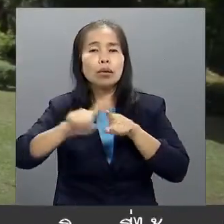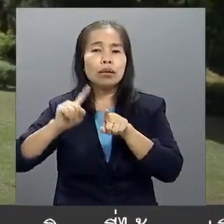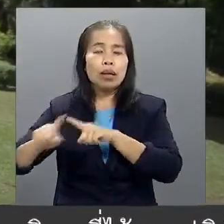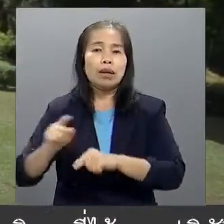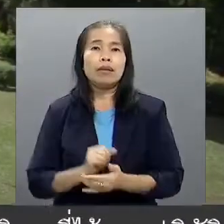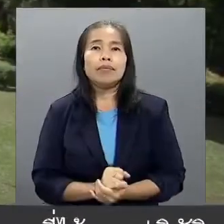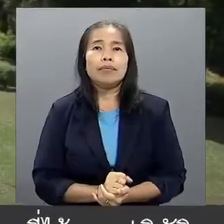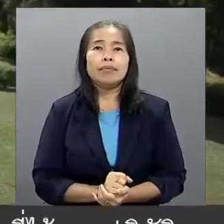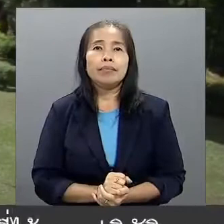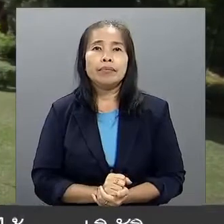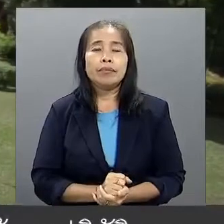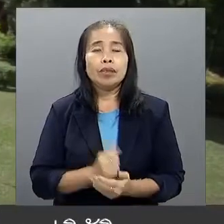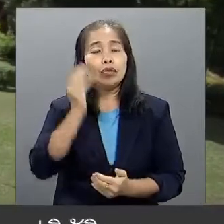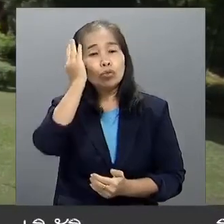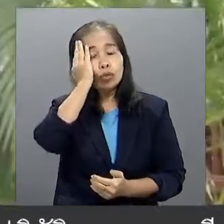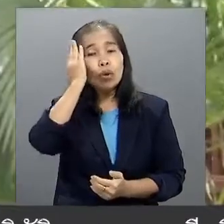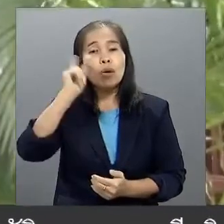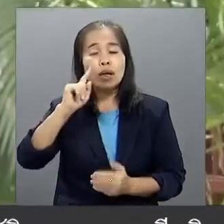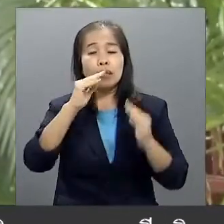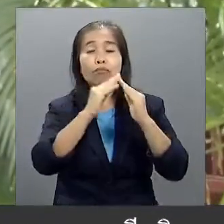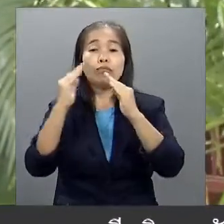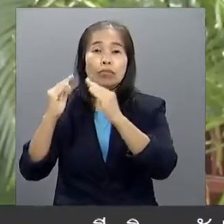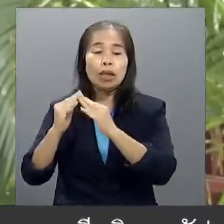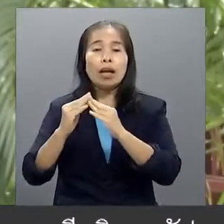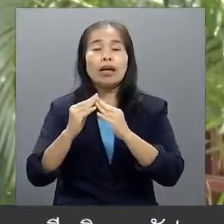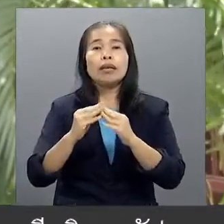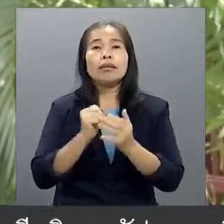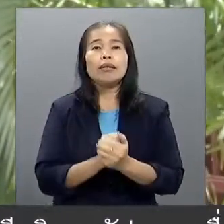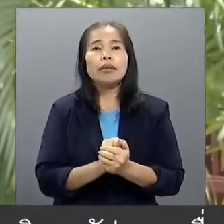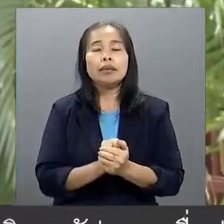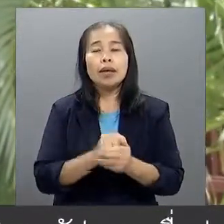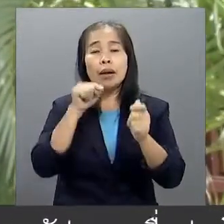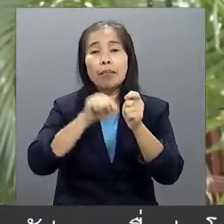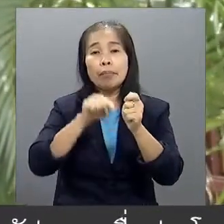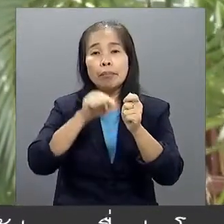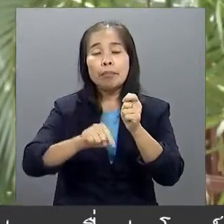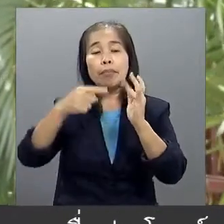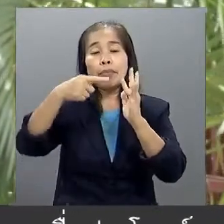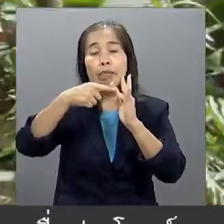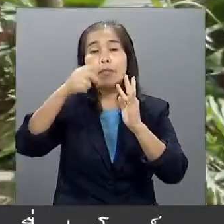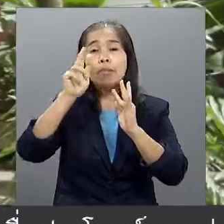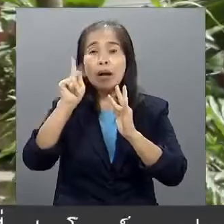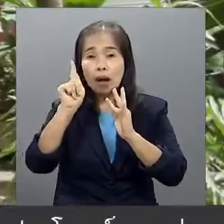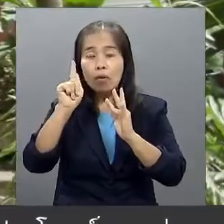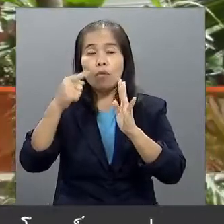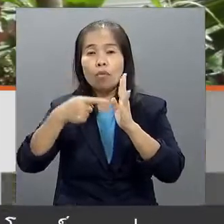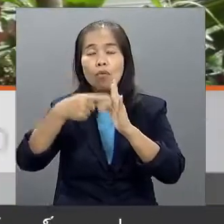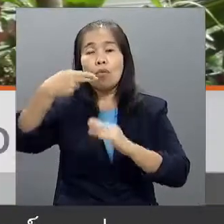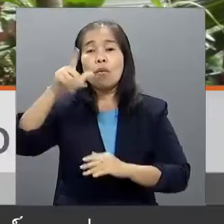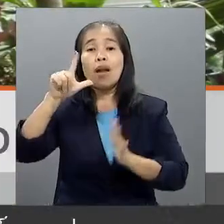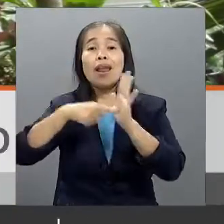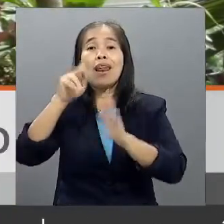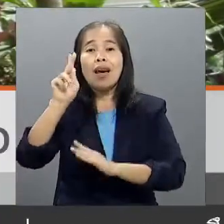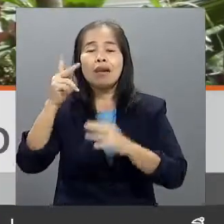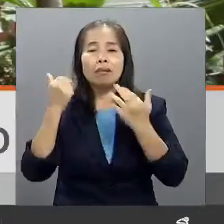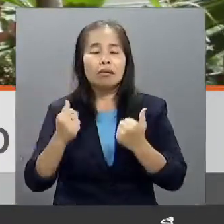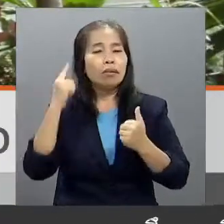ที่พักปเวลแหล่งท่องเที่ยวเกาหลักตำบนคึกครักำโิรตกั่วป่ะจังหวดพังามก็ยัถูกปิดเงียบมีเพีงโรงృม ขนาดเล